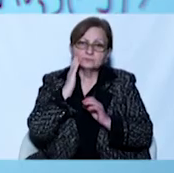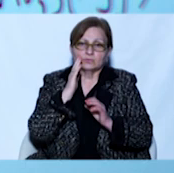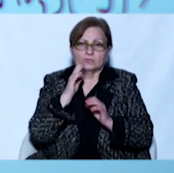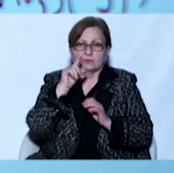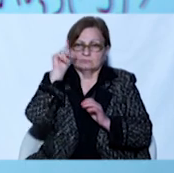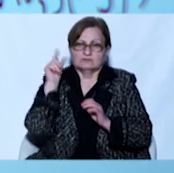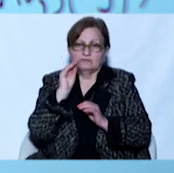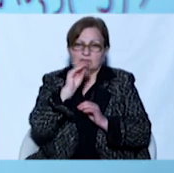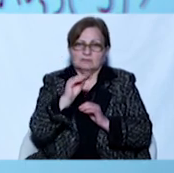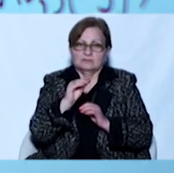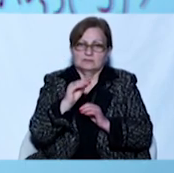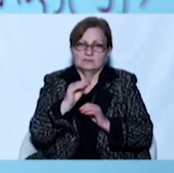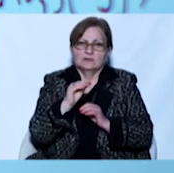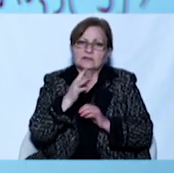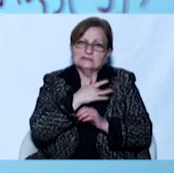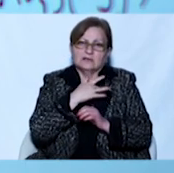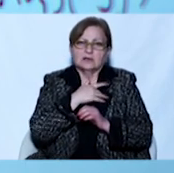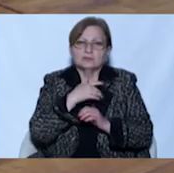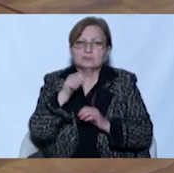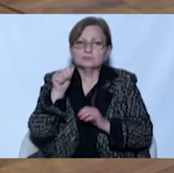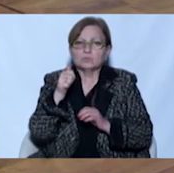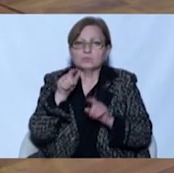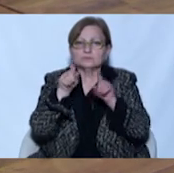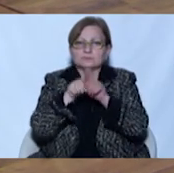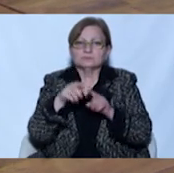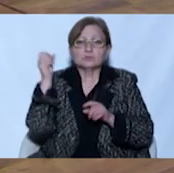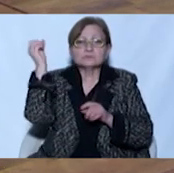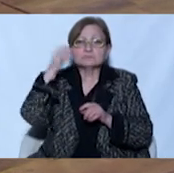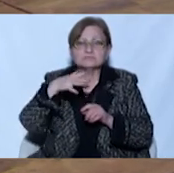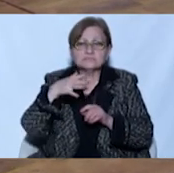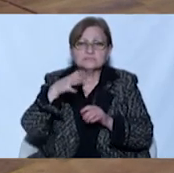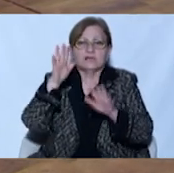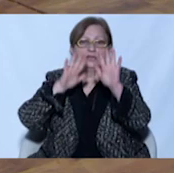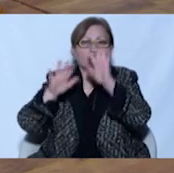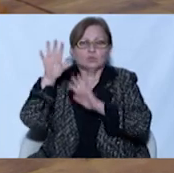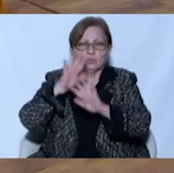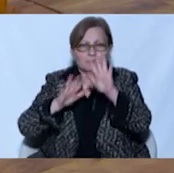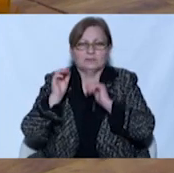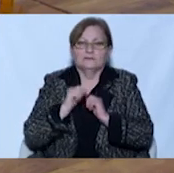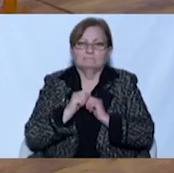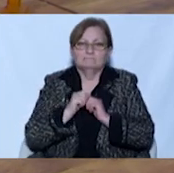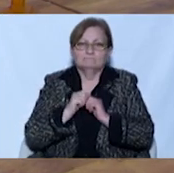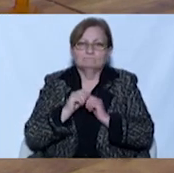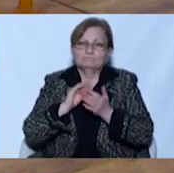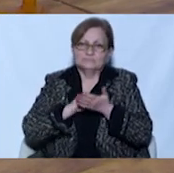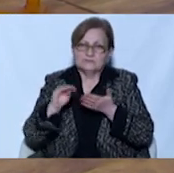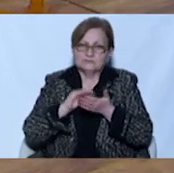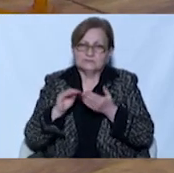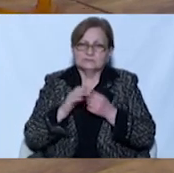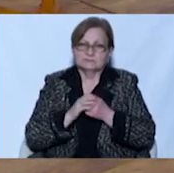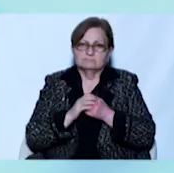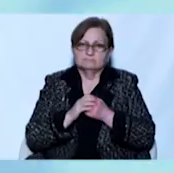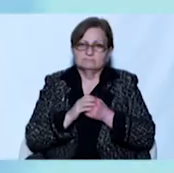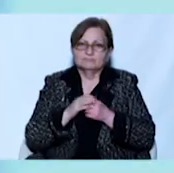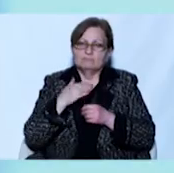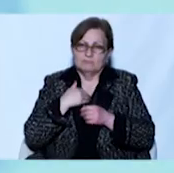მთვარე. დაახლოებით ისე, როგორც მზიანი და ღრუბლიანი. დავწერეთ?